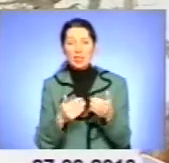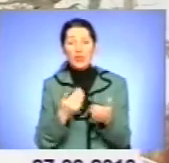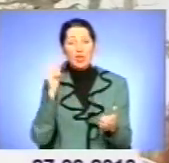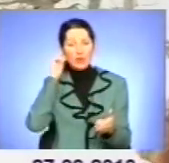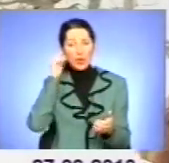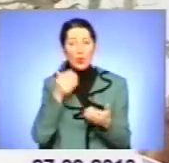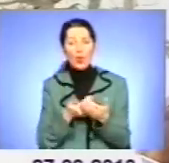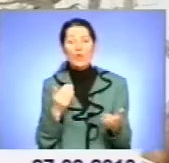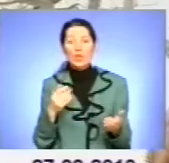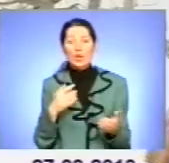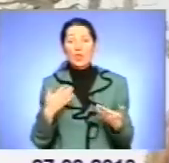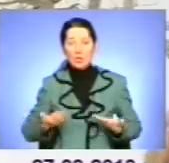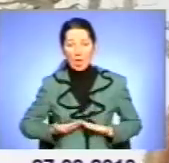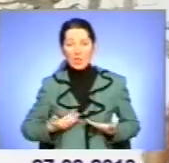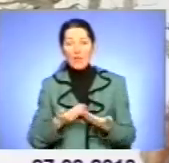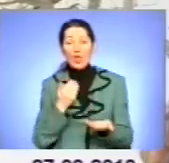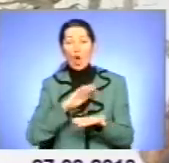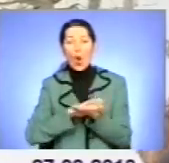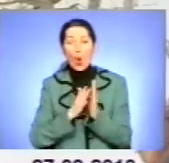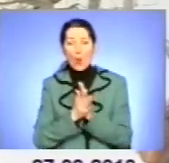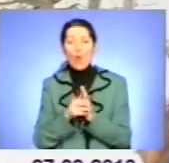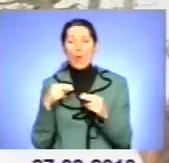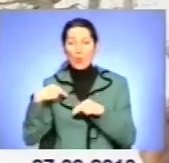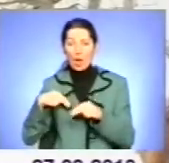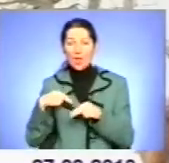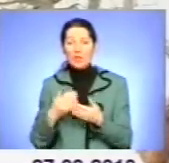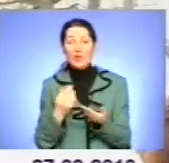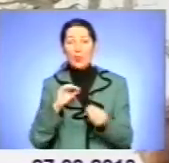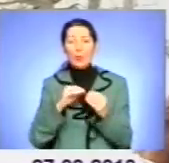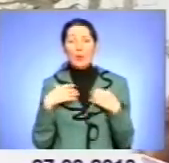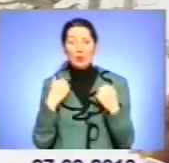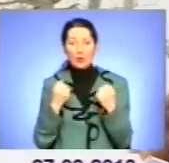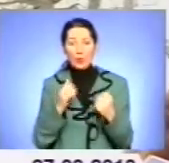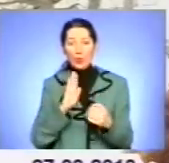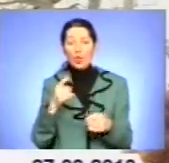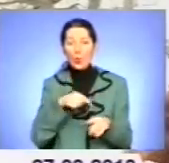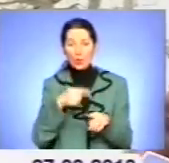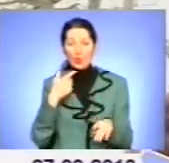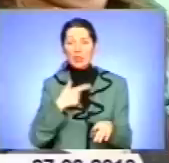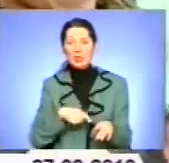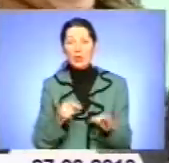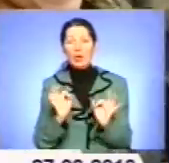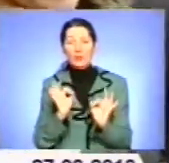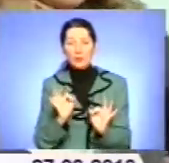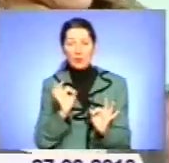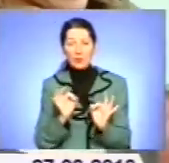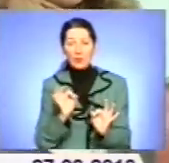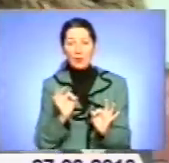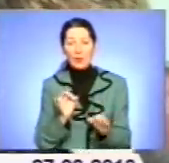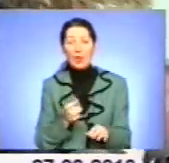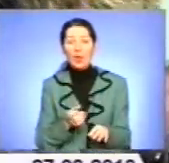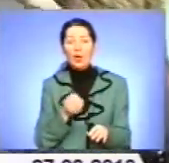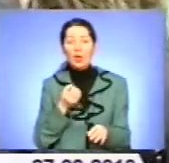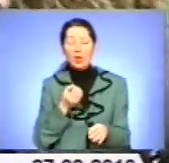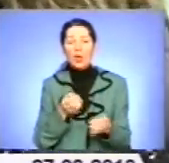від статі, від умов її праці і від її проблеми з здоров'ям буде почувати себе гармонійно. Те, що проводять годинники на одну